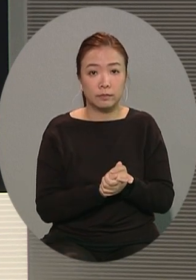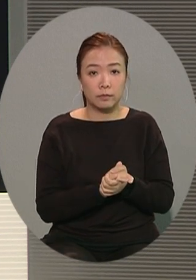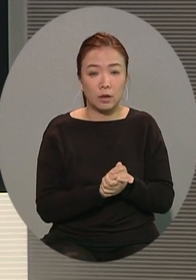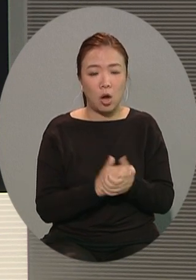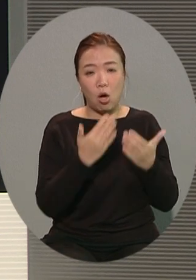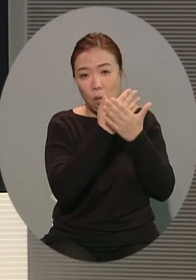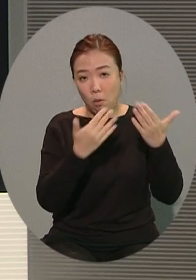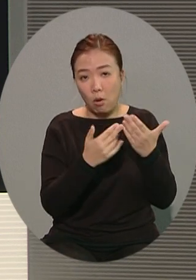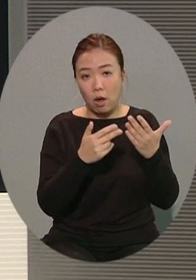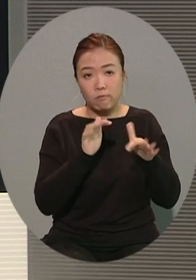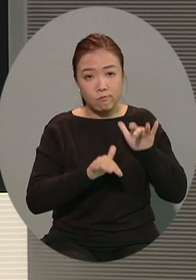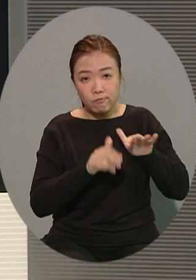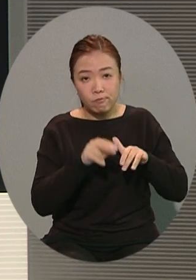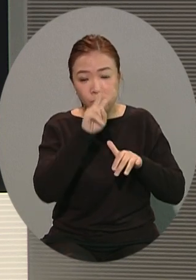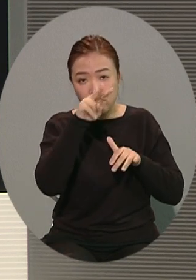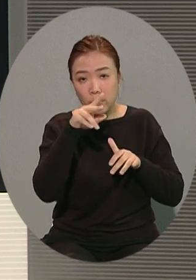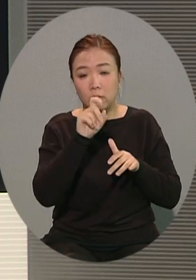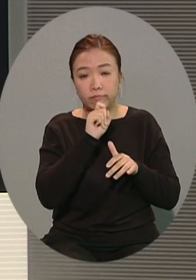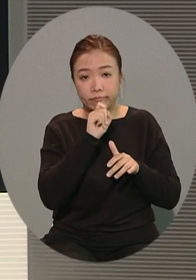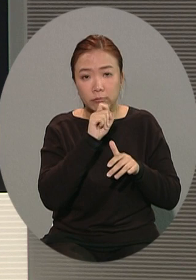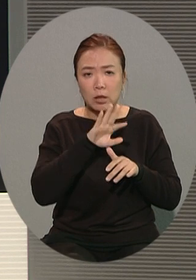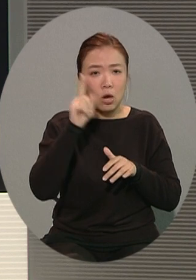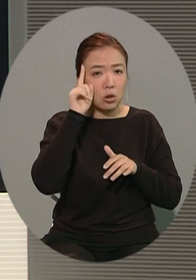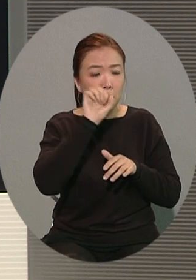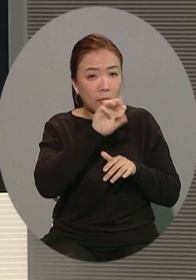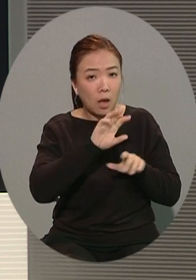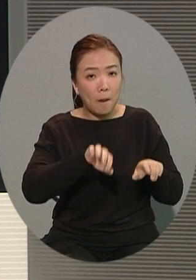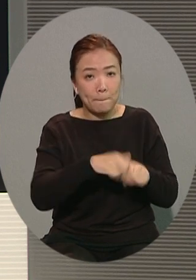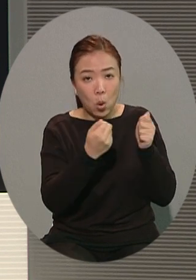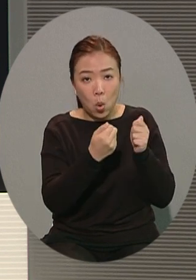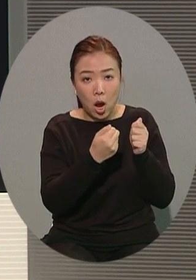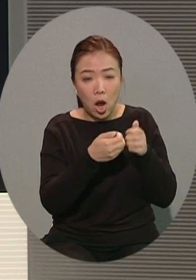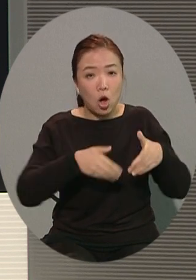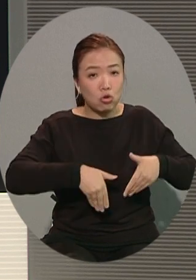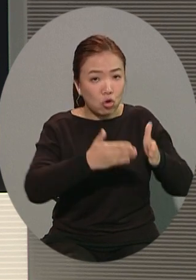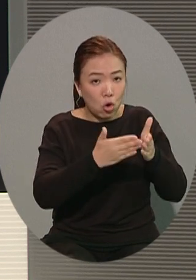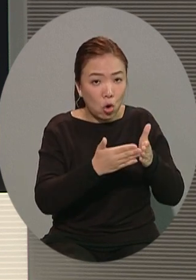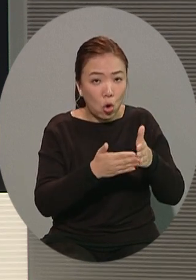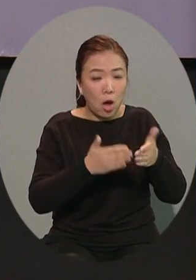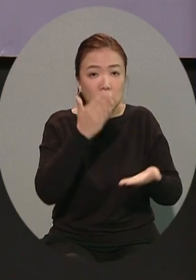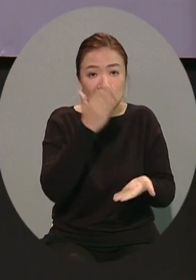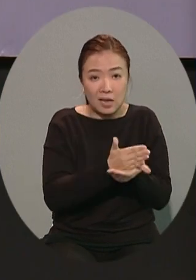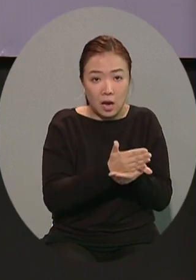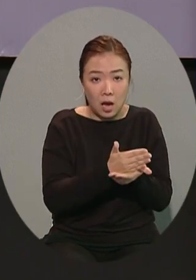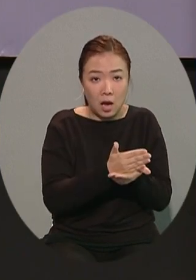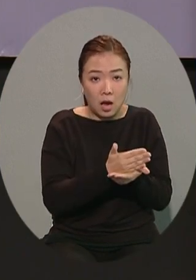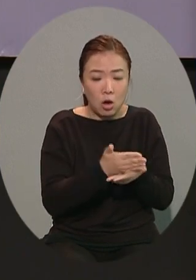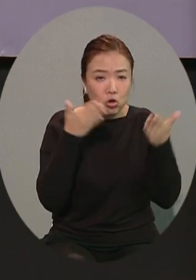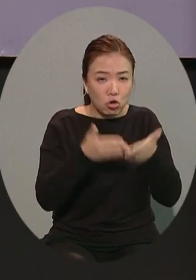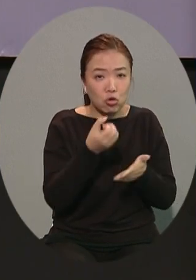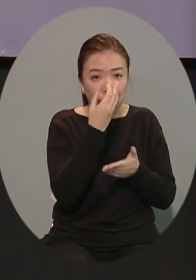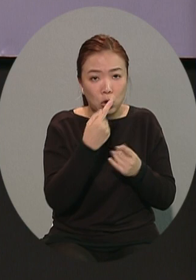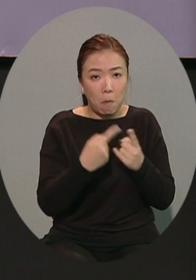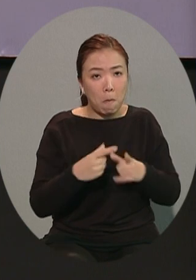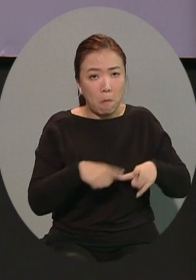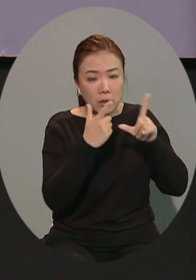網咧就已經 check 到噶啦，但我想問你，破壞道路、堵塞道路，對香港嘅民生有